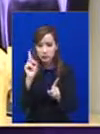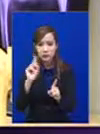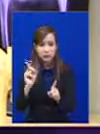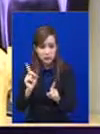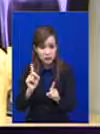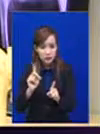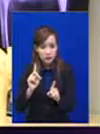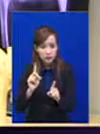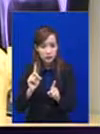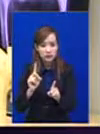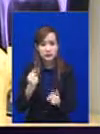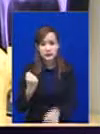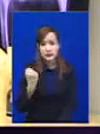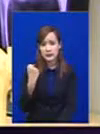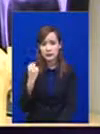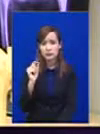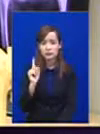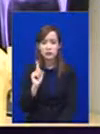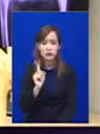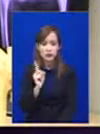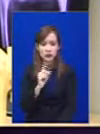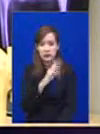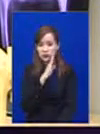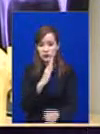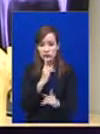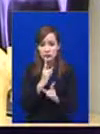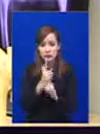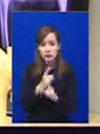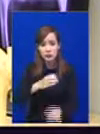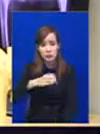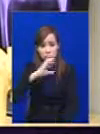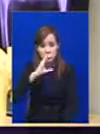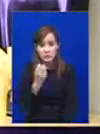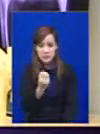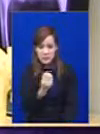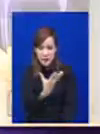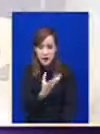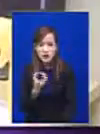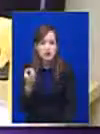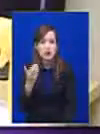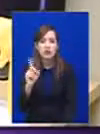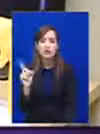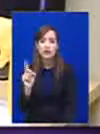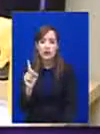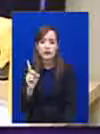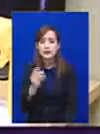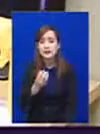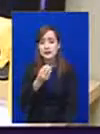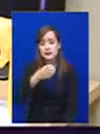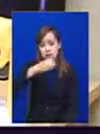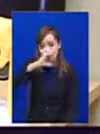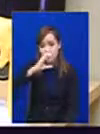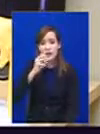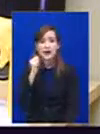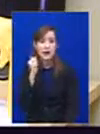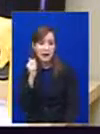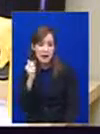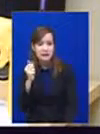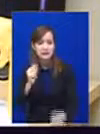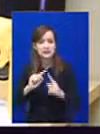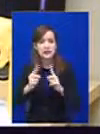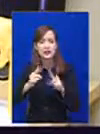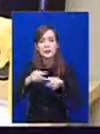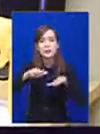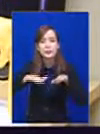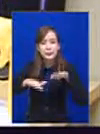ว่าความเข้มข้นของแอลกอฮอล์ที่ในการรับประทานในการดื่มเนี่ยมันมีมากน้อยแค่ไหนนะครับกินได้นะครับแต่ว่าต้องพอประมาณ